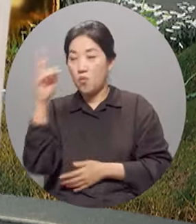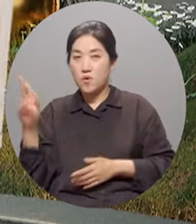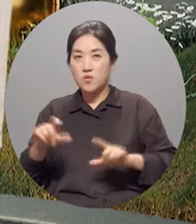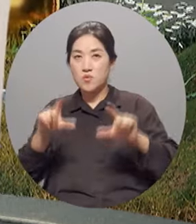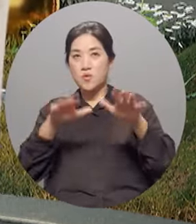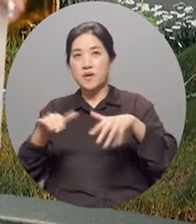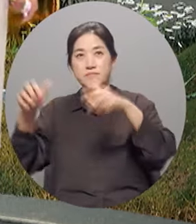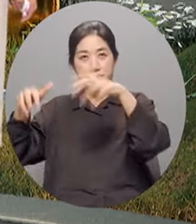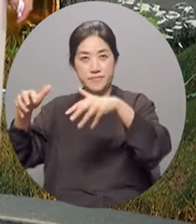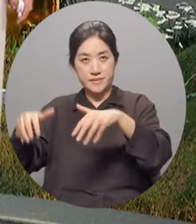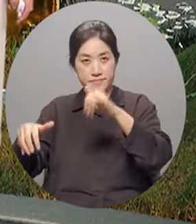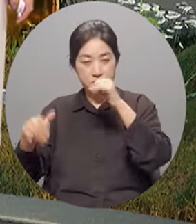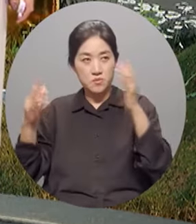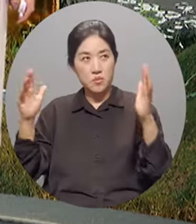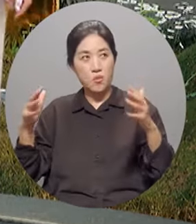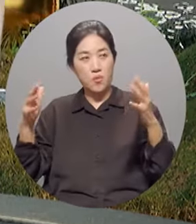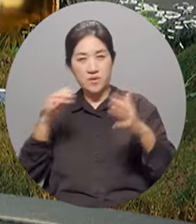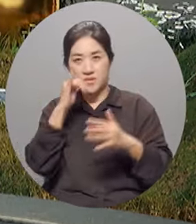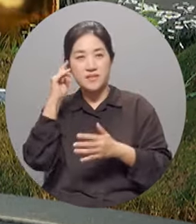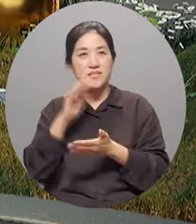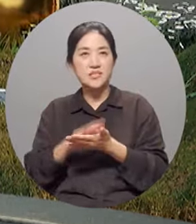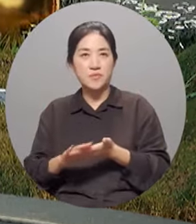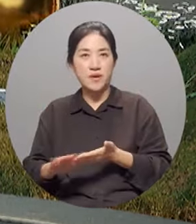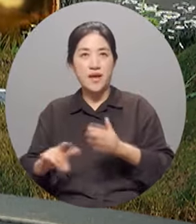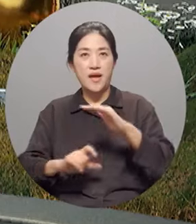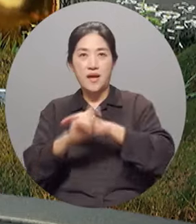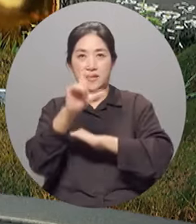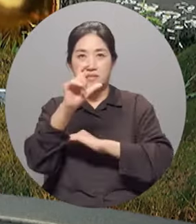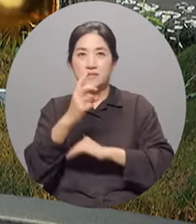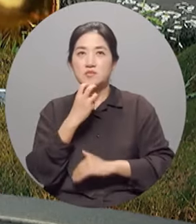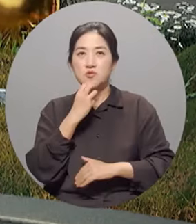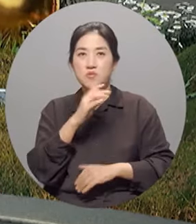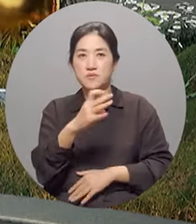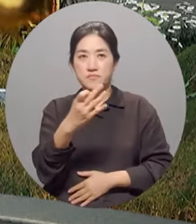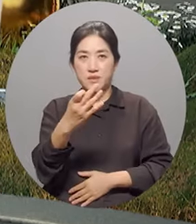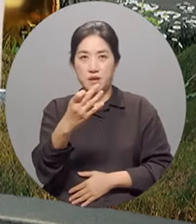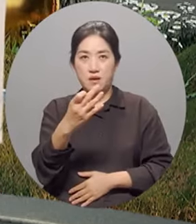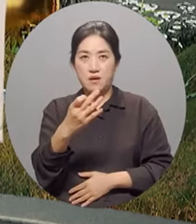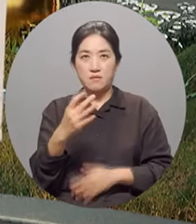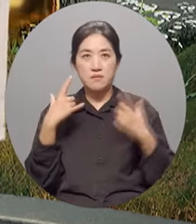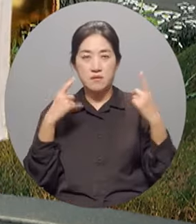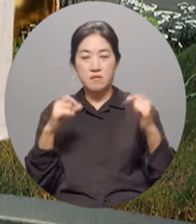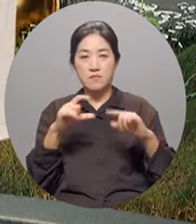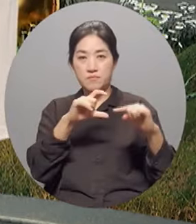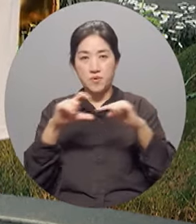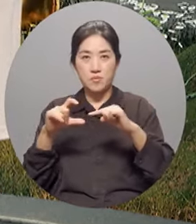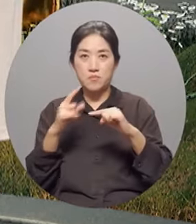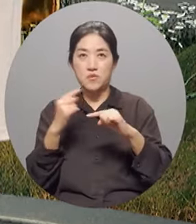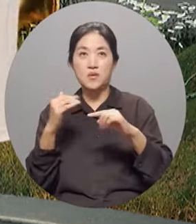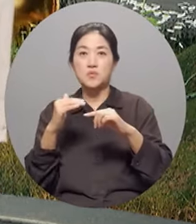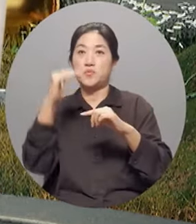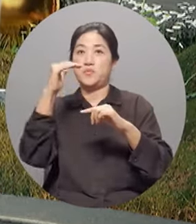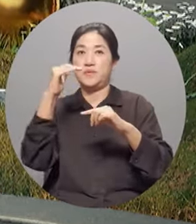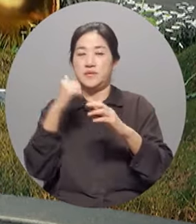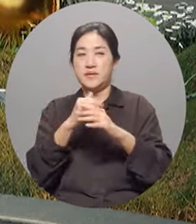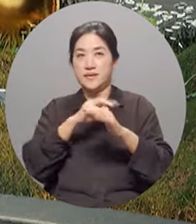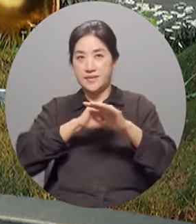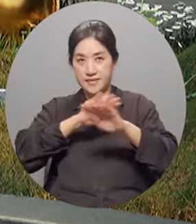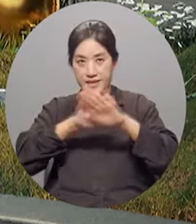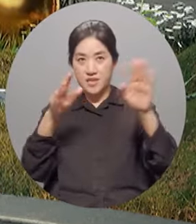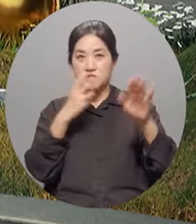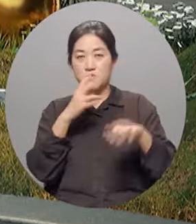동해안에는 비가 내리면서 선선하겠습니다. 내일 아침 기온은 서울이 14도 등으로 여전히 평년 수준을 웃돌겠고요. 낮 기온은